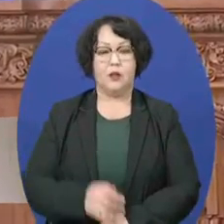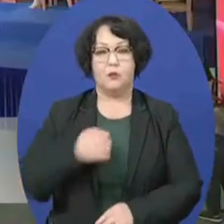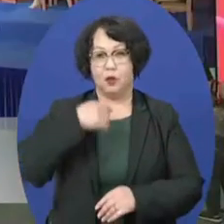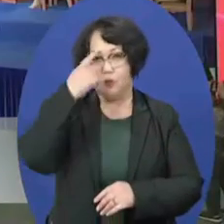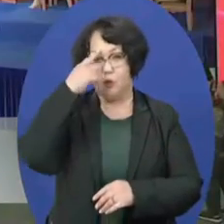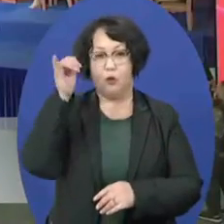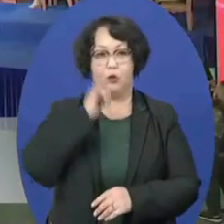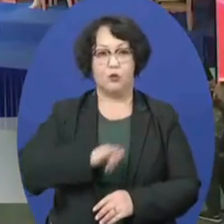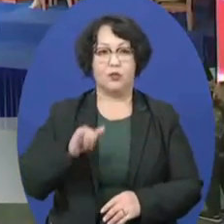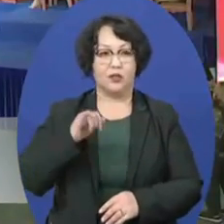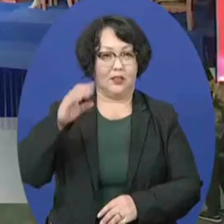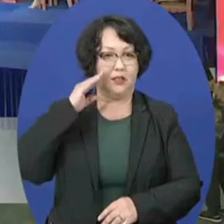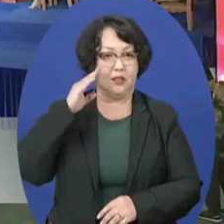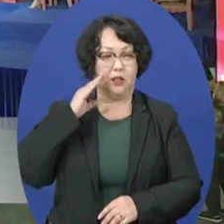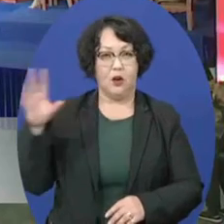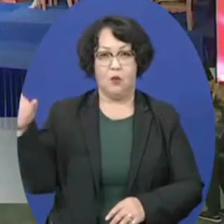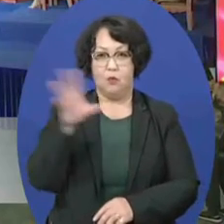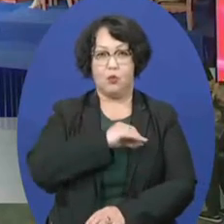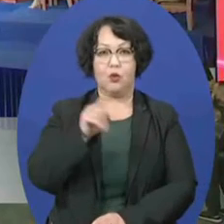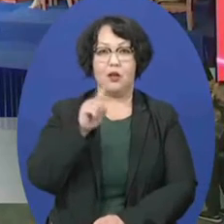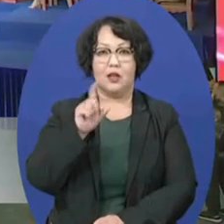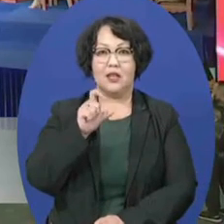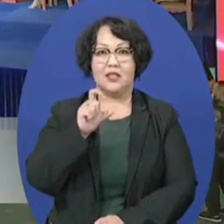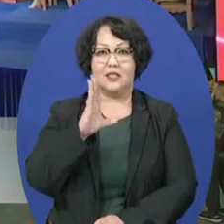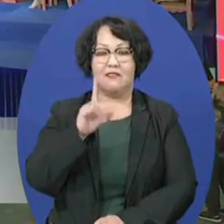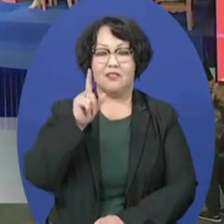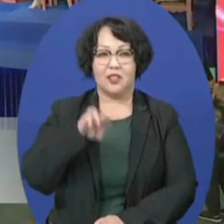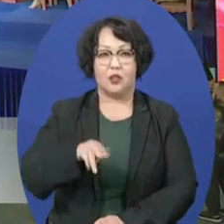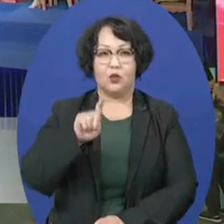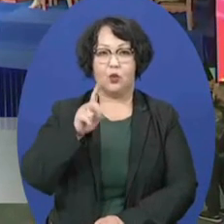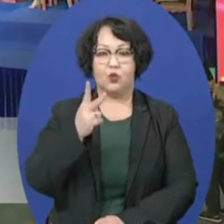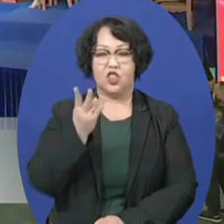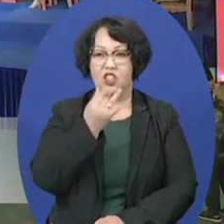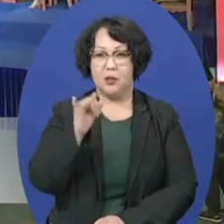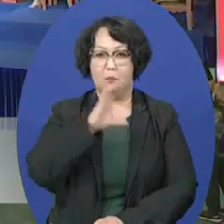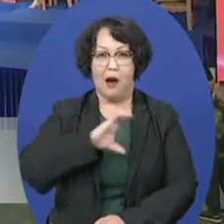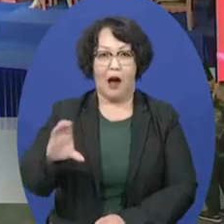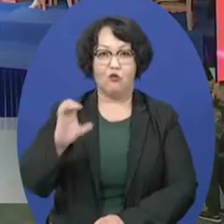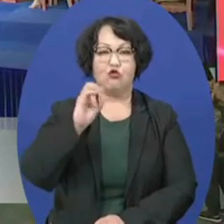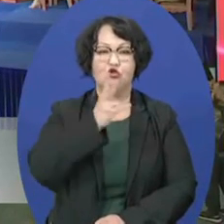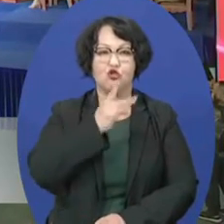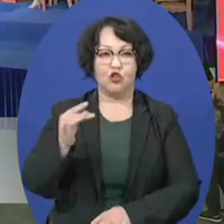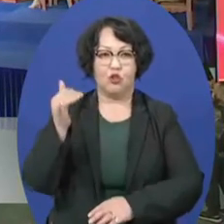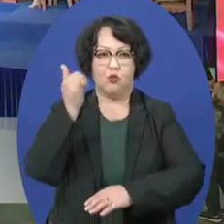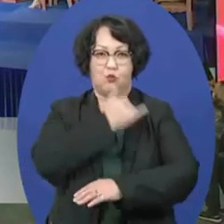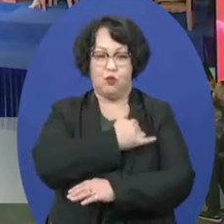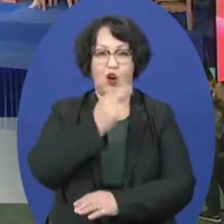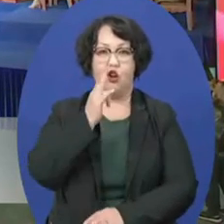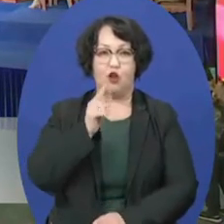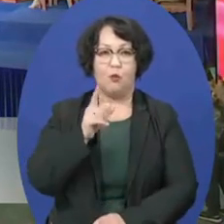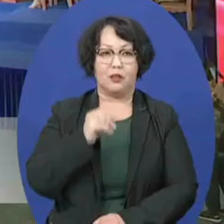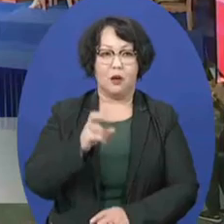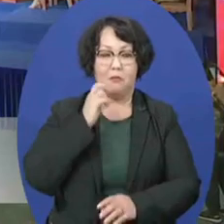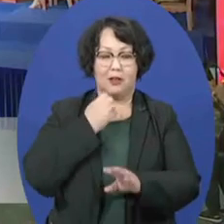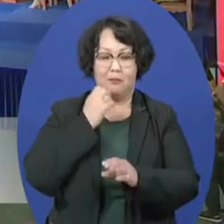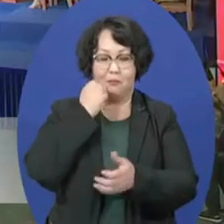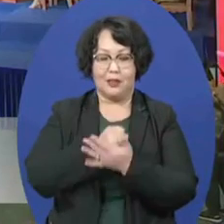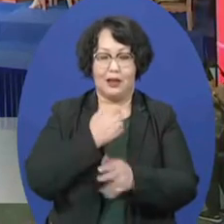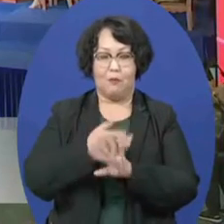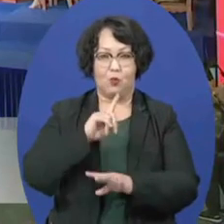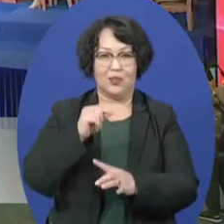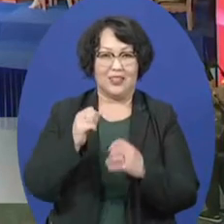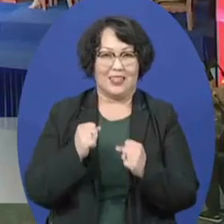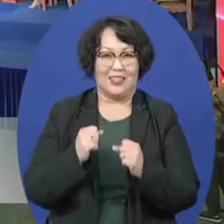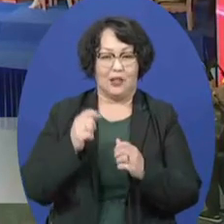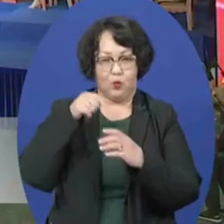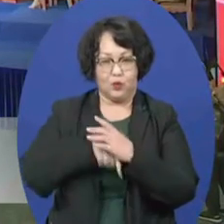Миний Монгол улсын зэвсэгт хүчний ерөнхий командлагчийн хувьд батлан хамгаалахын эрх зүйн шинжилгээг үнэлгээрүүлэх, төрийн цэргийн